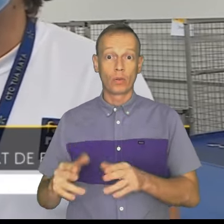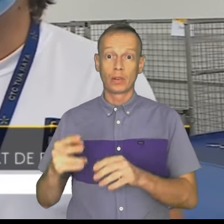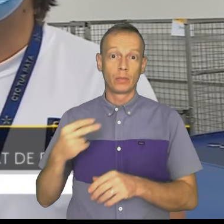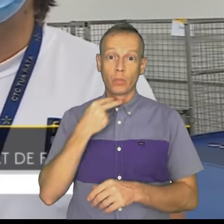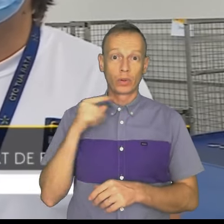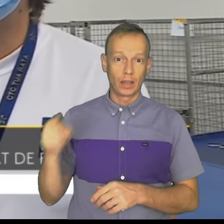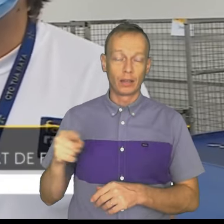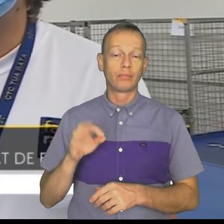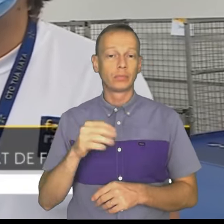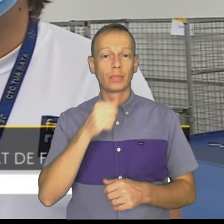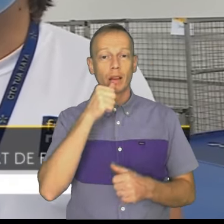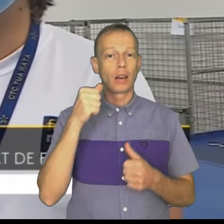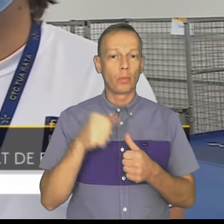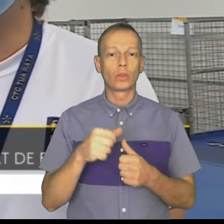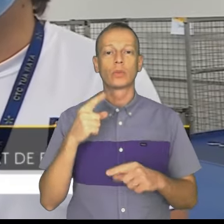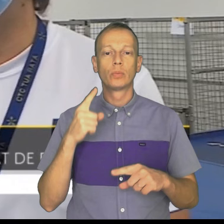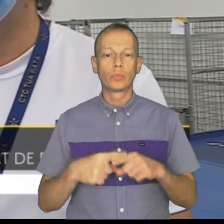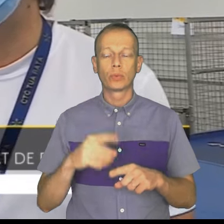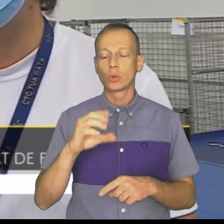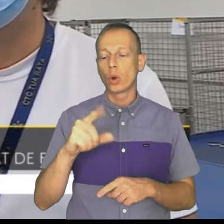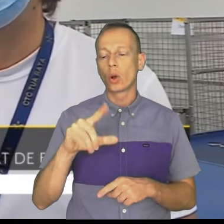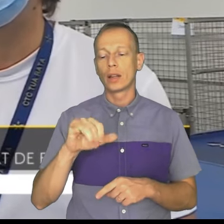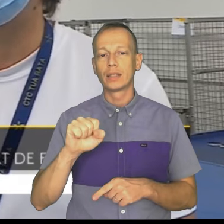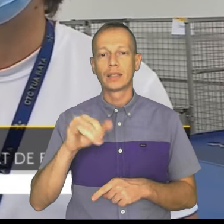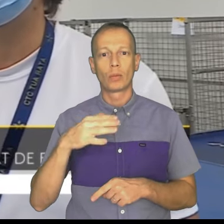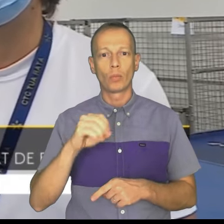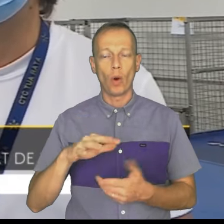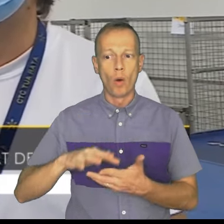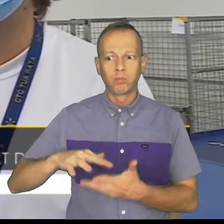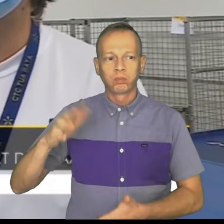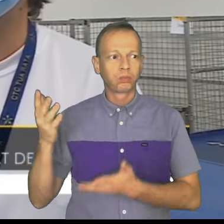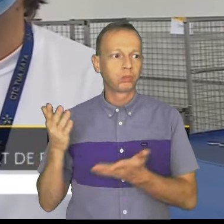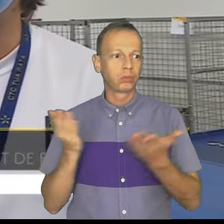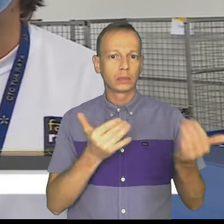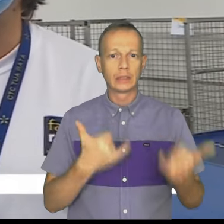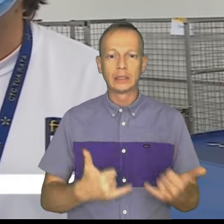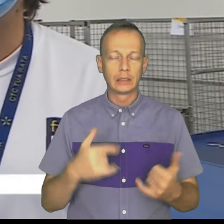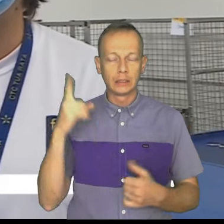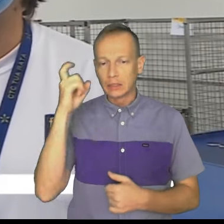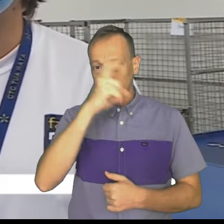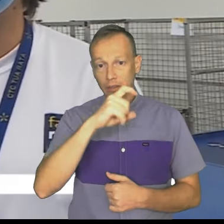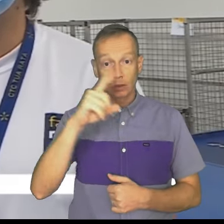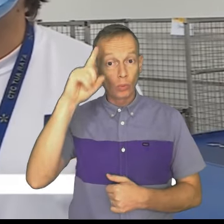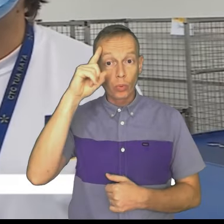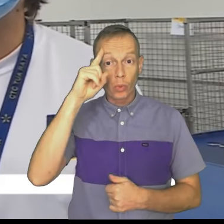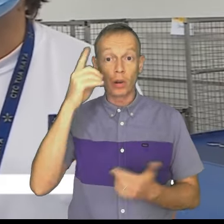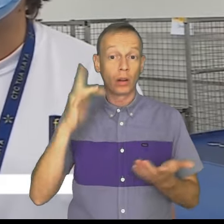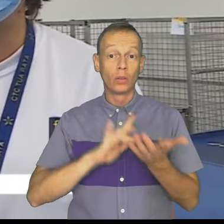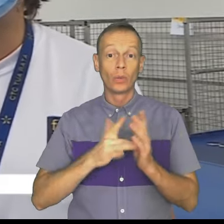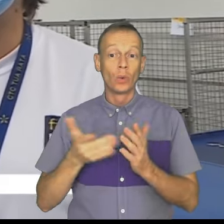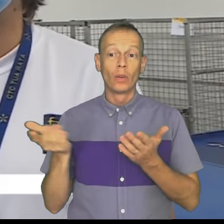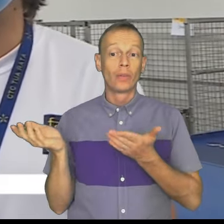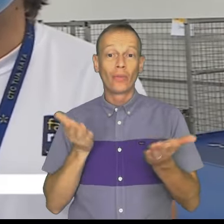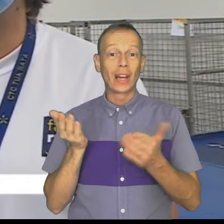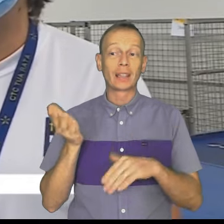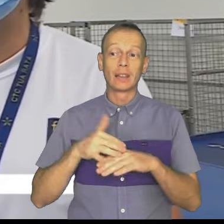Colissimo ont du mal à expédier tout le produit qu'ils ont pour la Polynésie. Tout simplement parce qu'ils ont du mal à embarquer, effectivement, tout ce fret sur